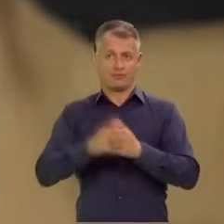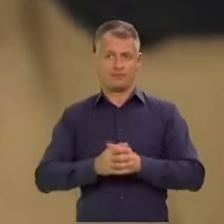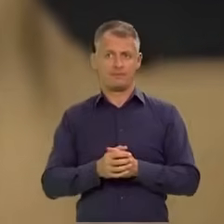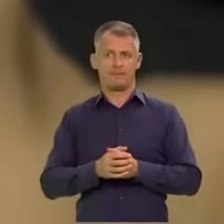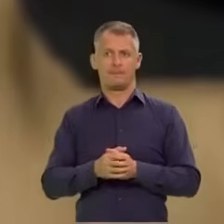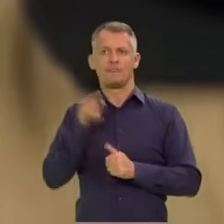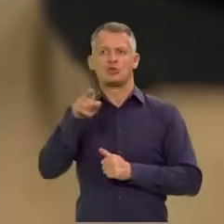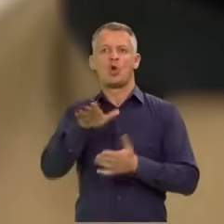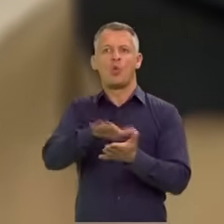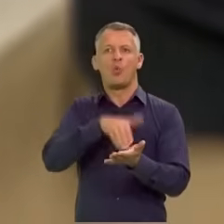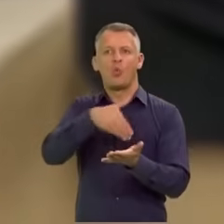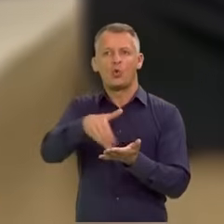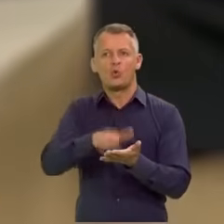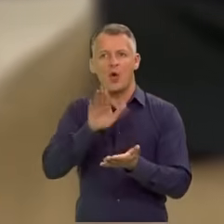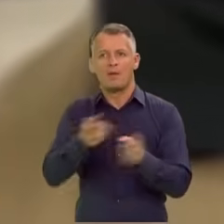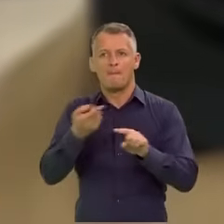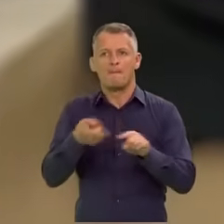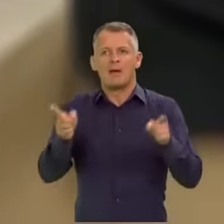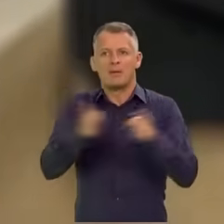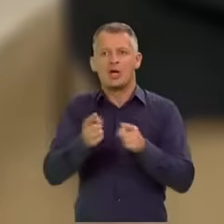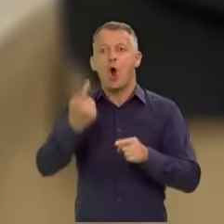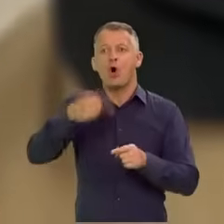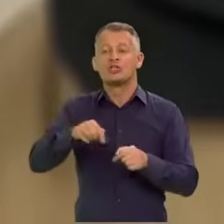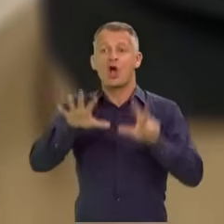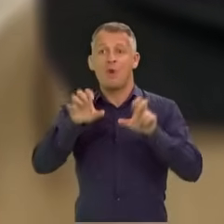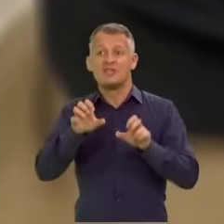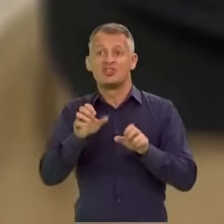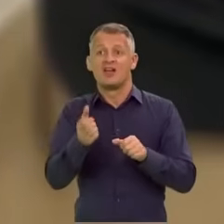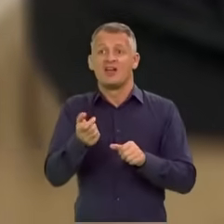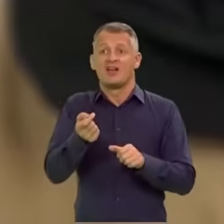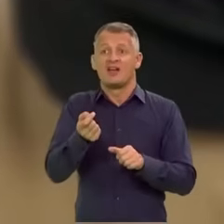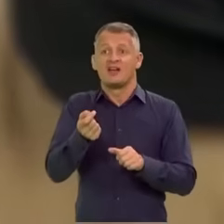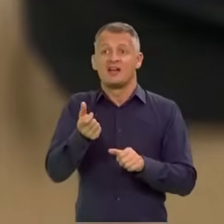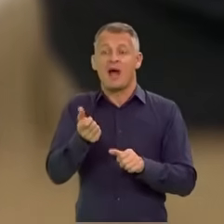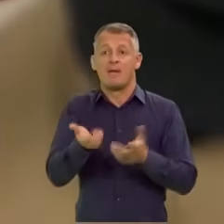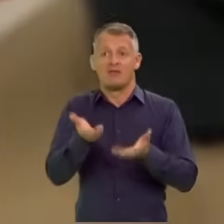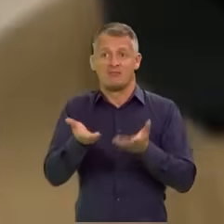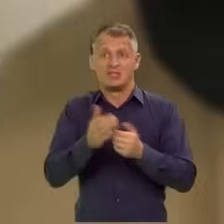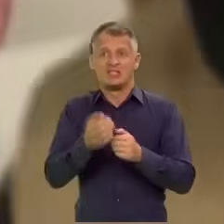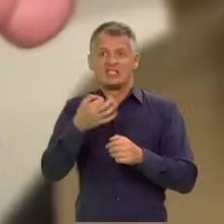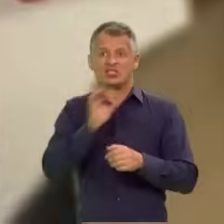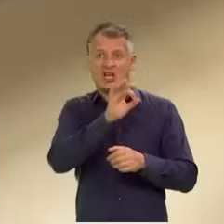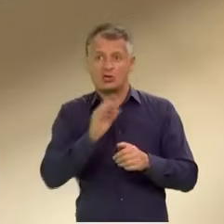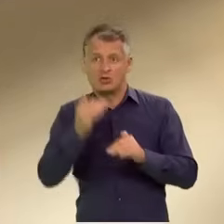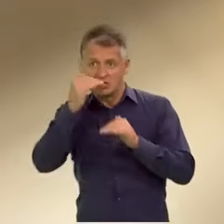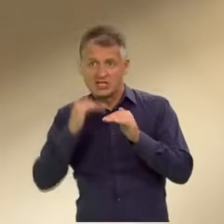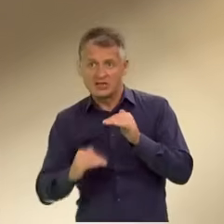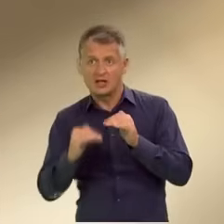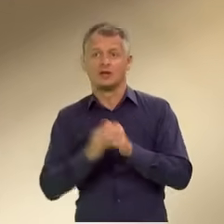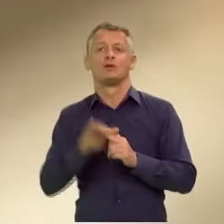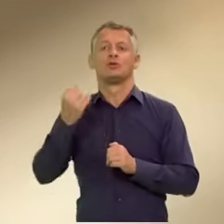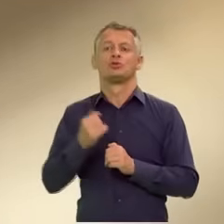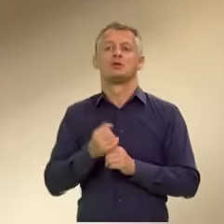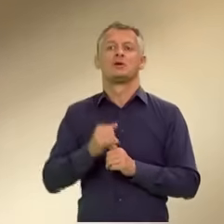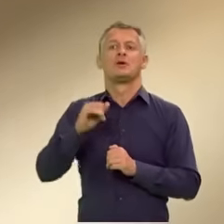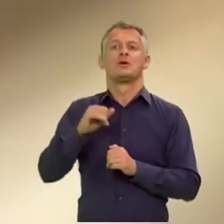Și untul are un gramaj mai mic, 180 de grame în loc de 200 de grame cât avea înainte, deci o scădere de 10%. Și sticla de balsam